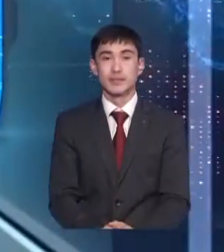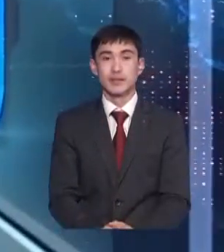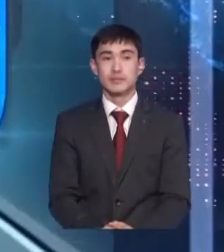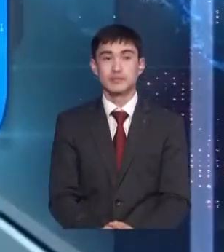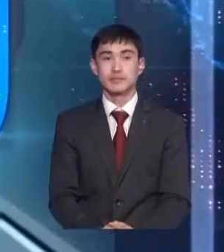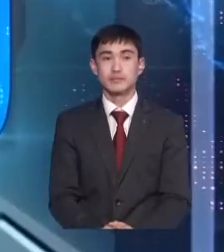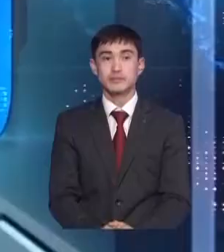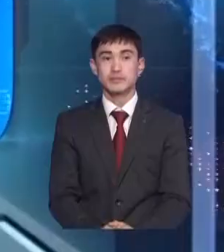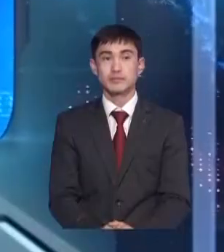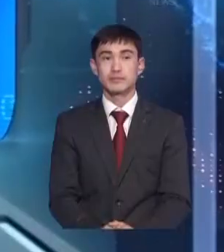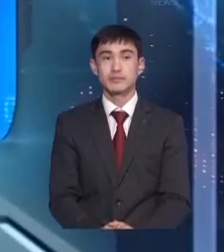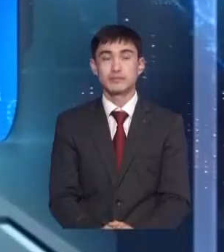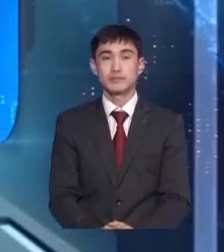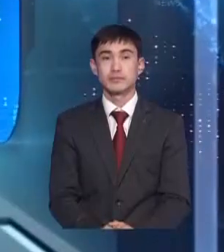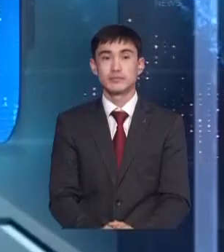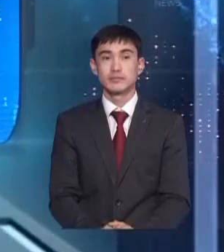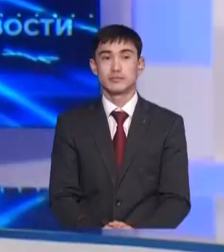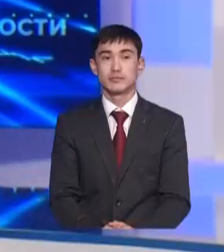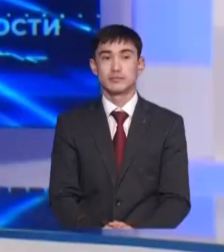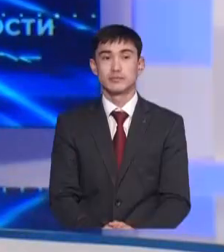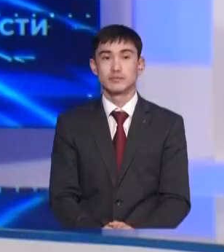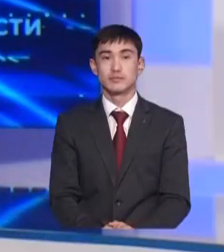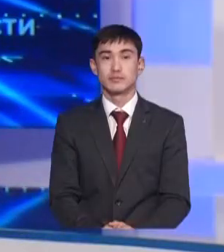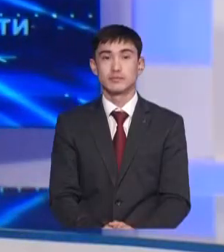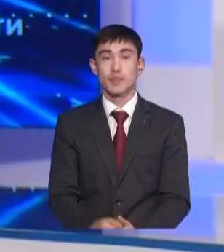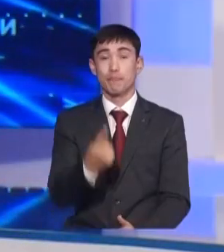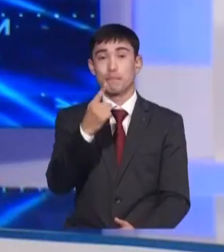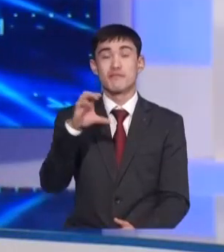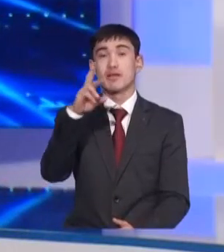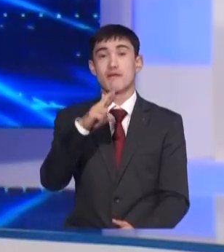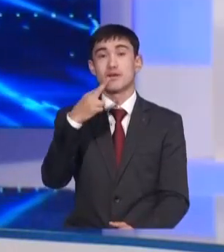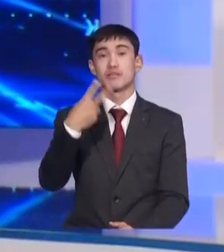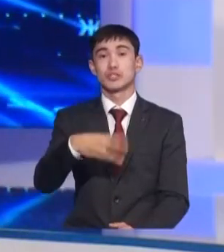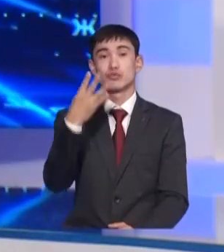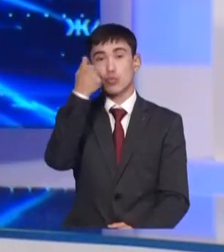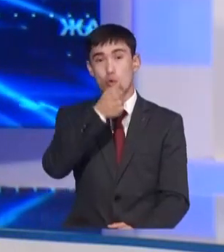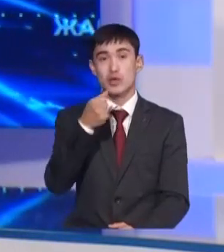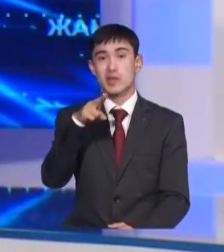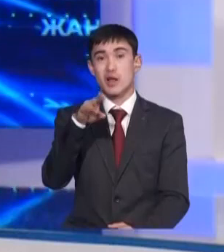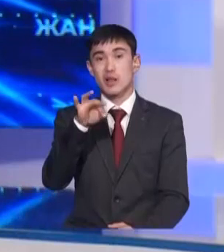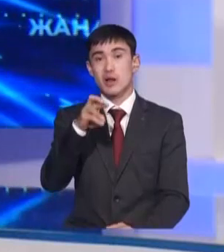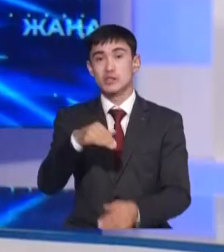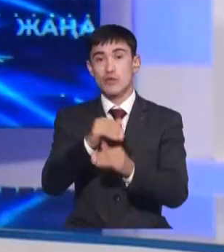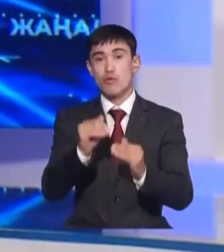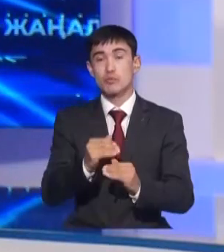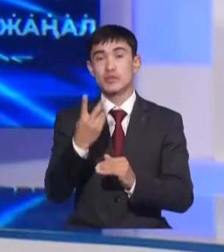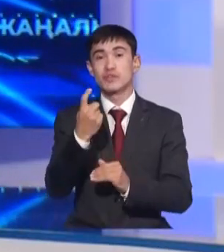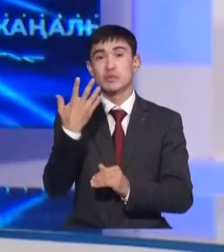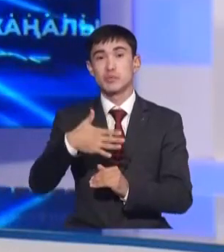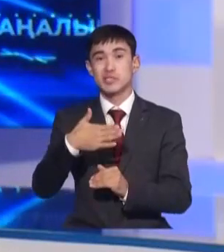ЖТСУ, Алматинская область. С 1 января 2024 года декларация